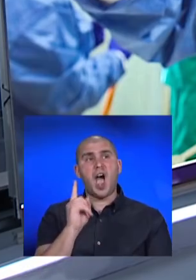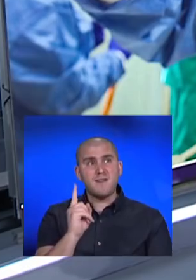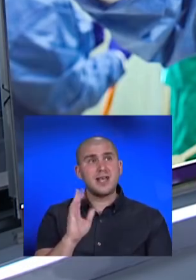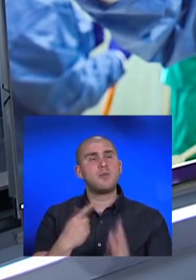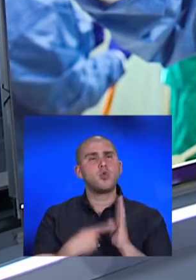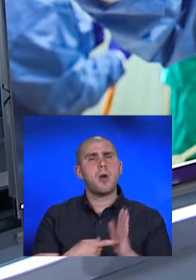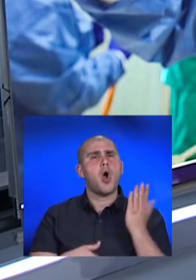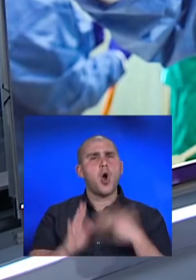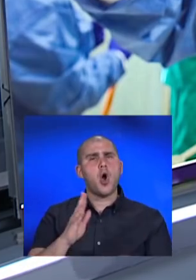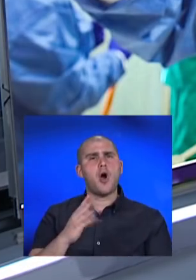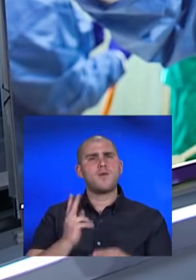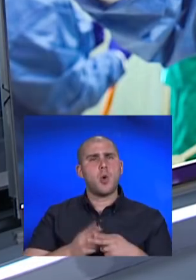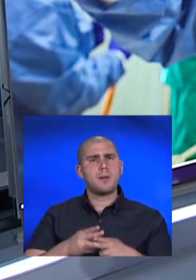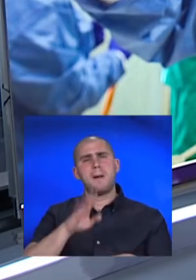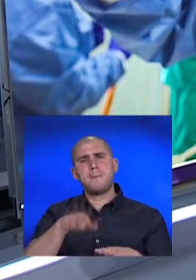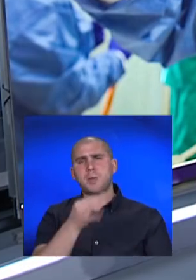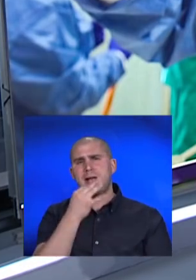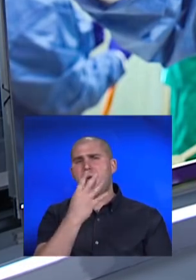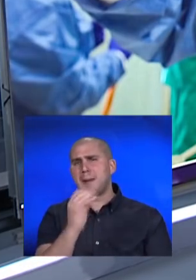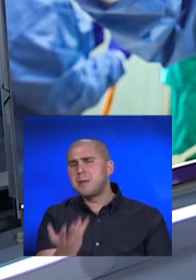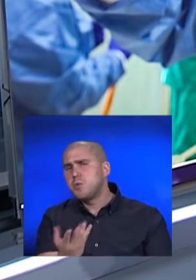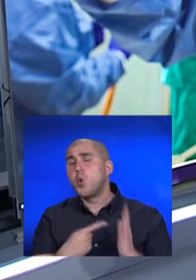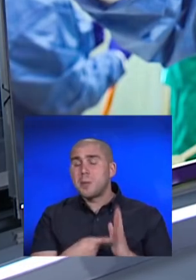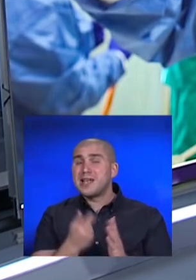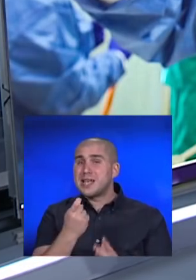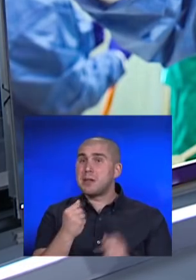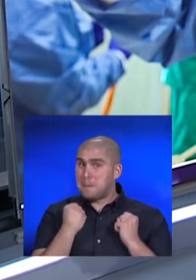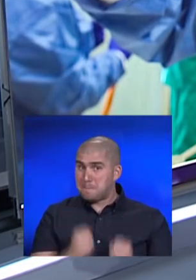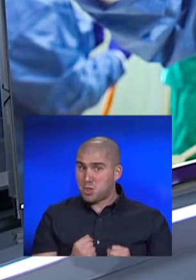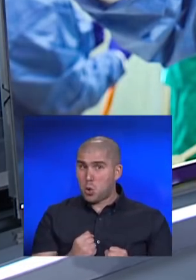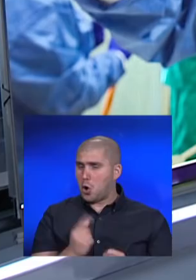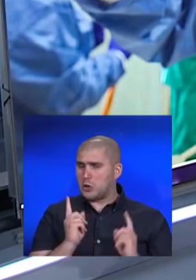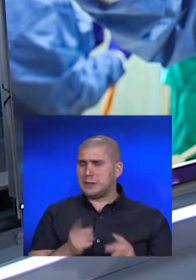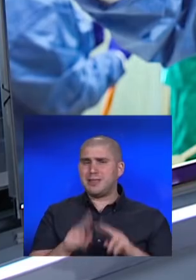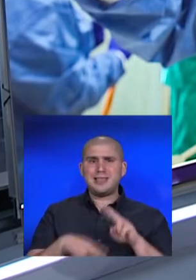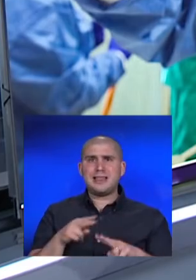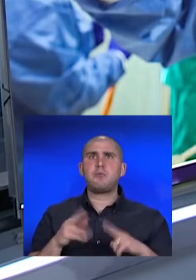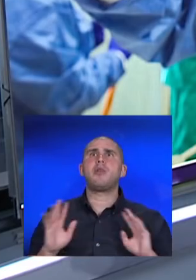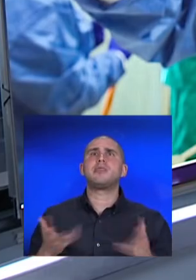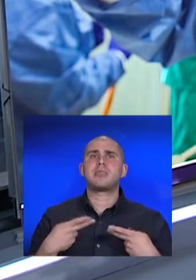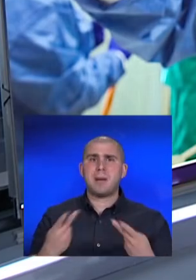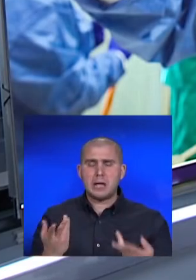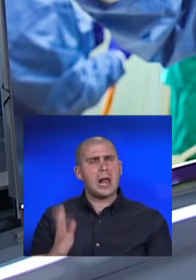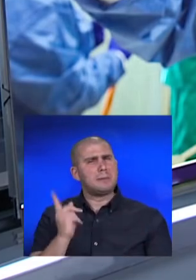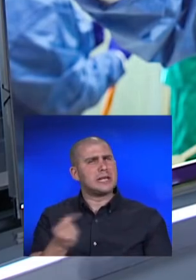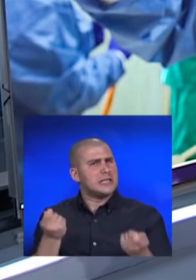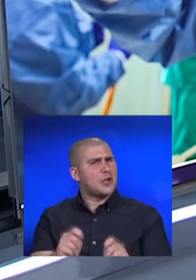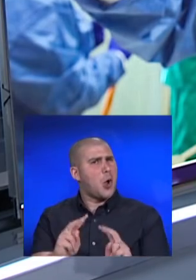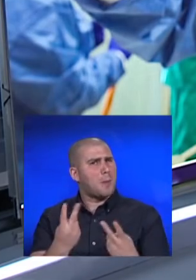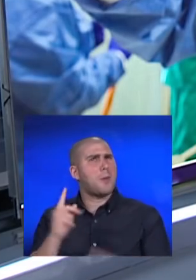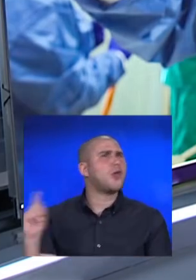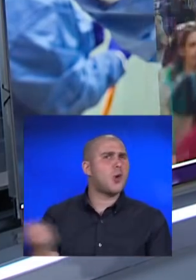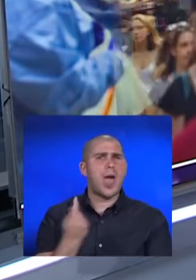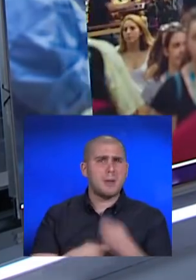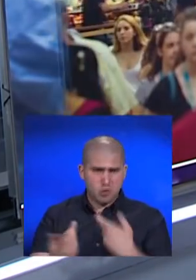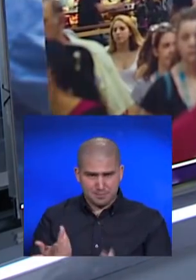יהיו בני פחות מ-40. כלומר, שכמעט בטוח שהם לא יזדקקו לטיפול נמרץ. למה צריך לסגור שוב את כל המשק? עכשיו, אני לא